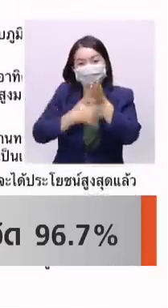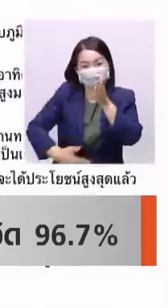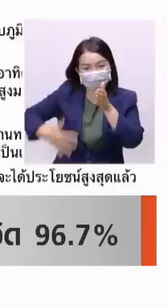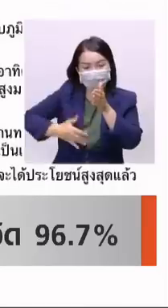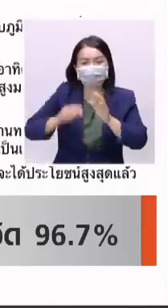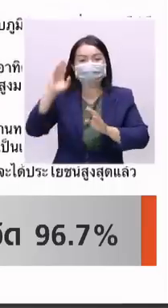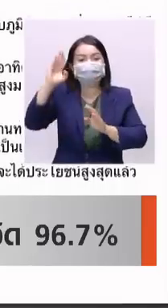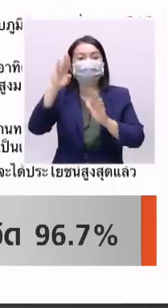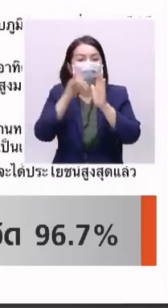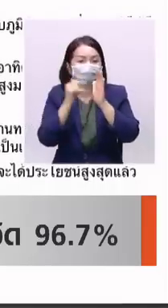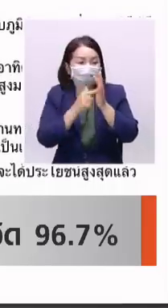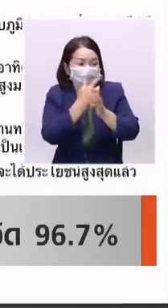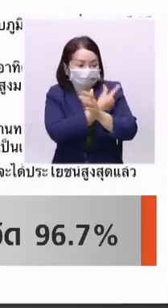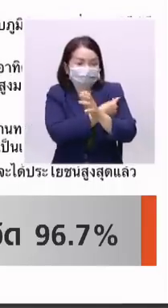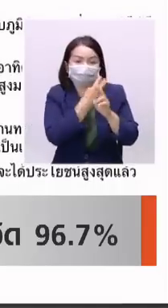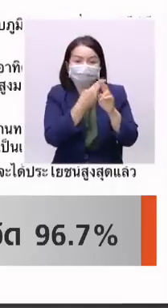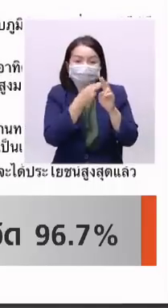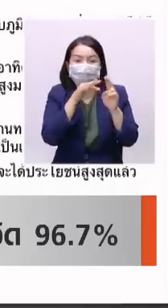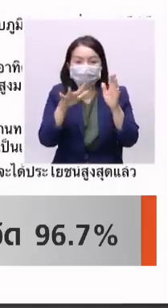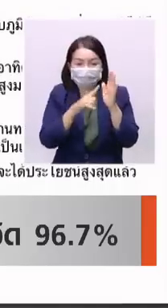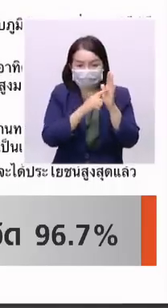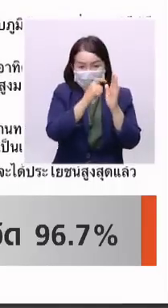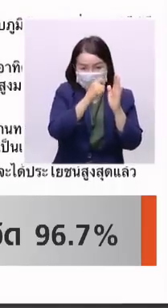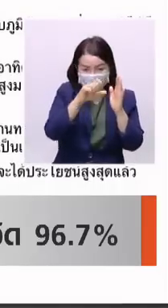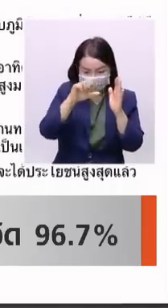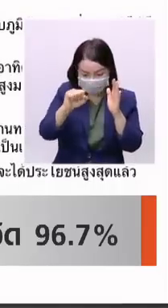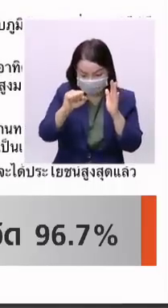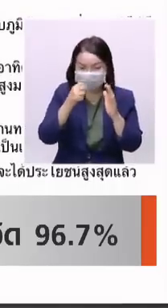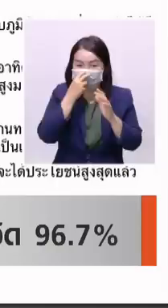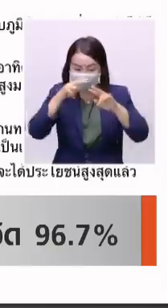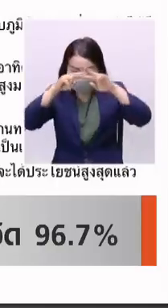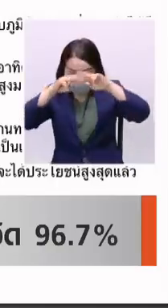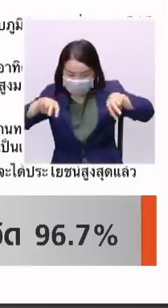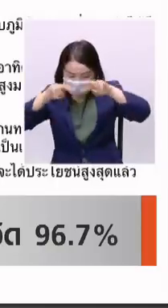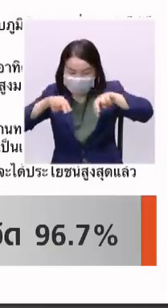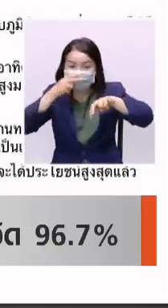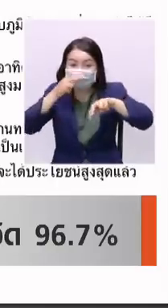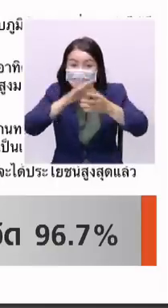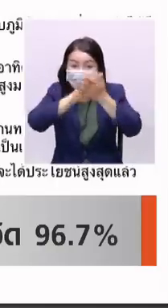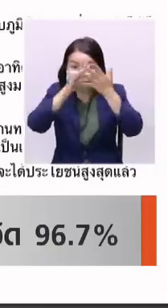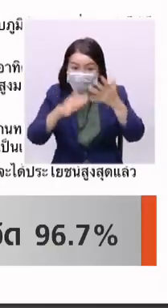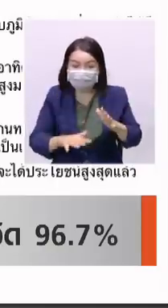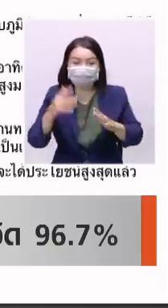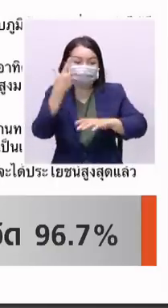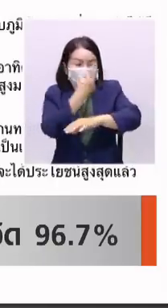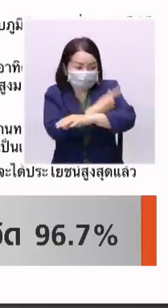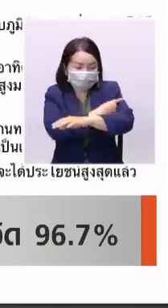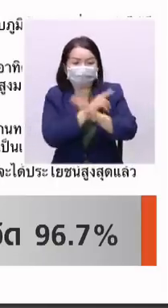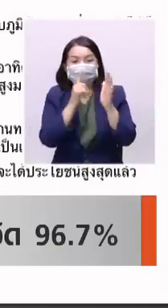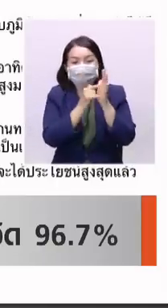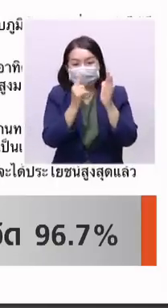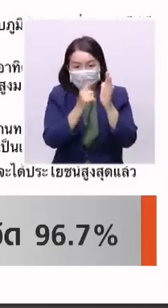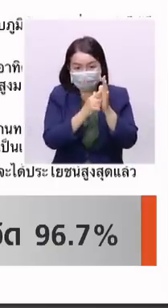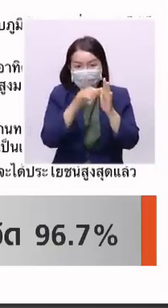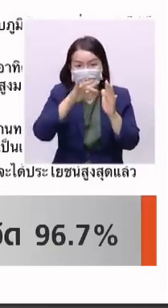แอสตร้าเซนเนก้า 1เข็มค่ะคุณหมอบอกว่าทางศูนย์ได้ศึกษาภูมิต้านทานที่เกิดขึ้นหลังฉีดวัคซีนแอสตร้าเซนเนก้าในคนไทย